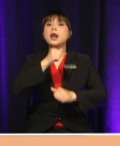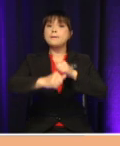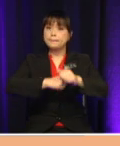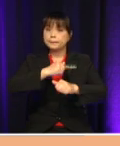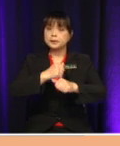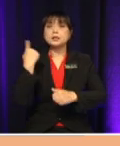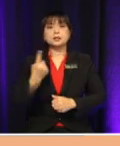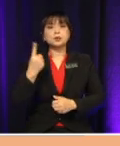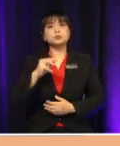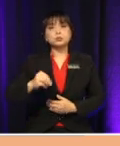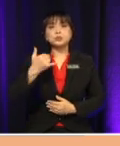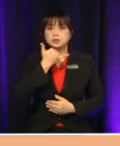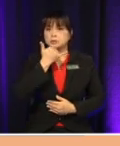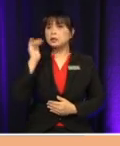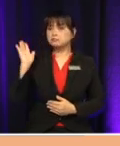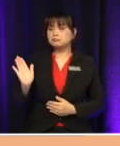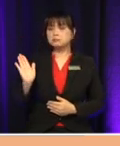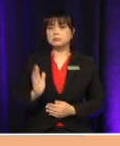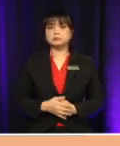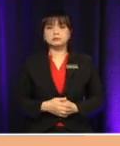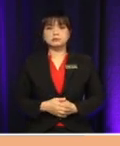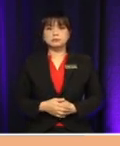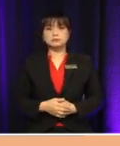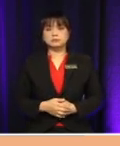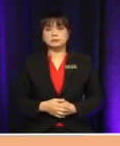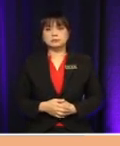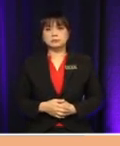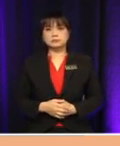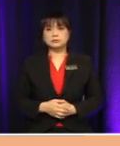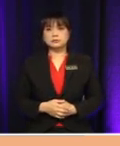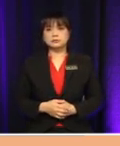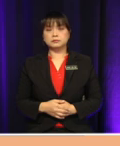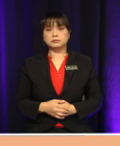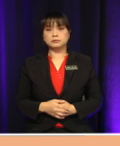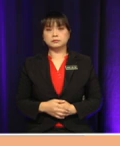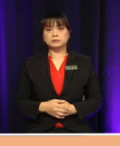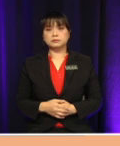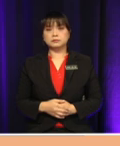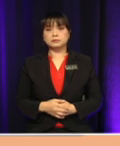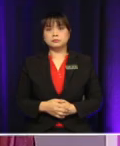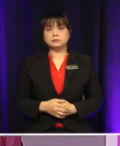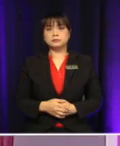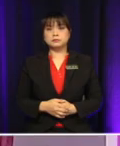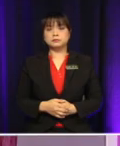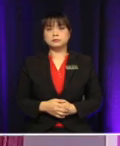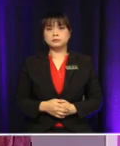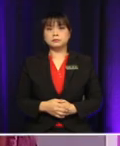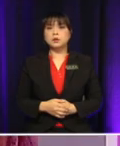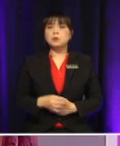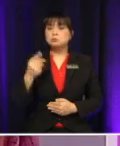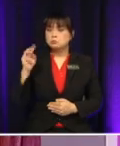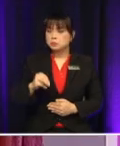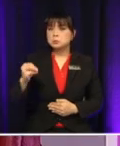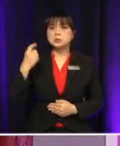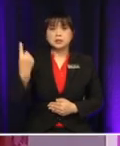kesilapan murid fikasnya murid saya pun di sekolah pun apa yang mereka buat adalah mereka cuy Vika itu yang